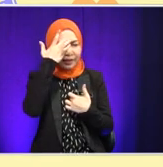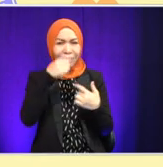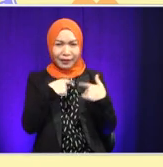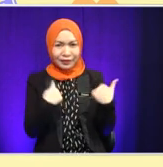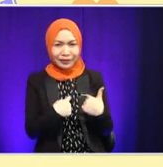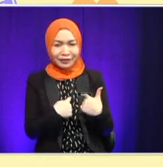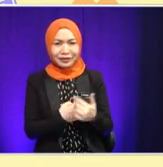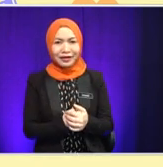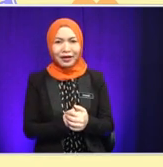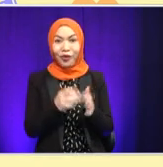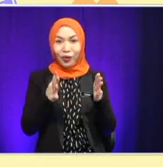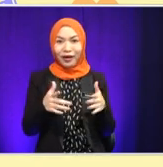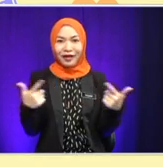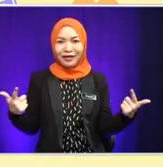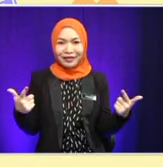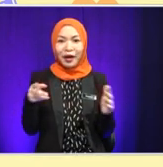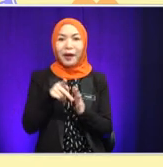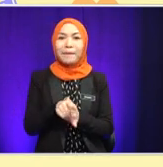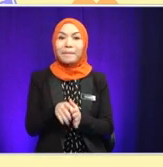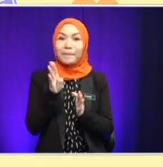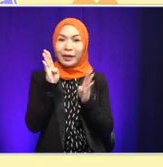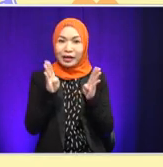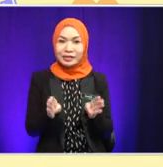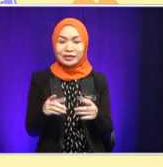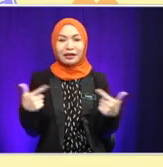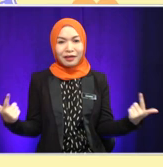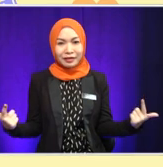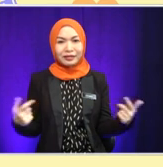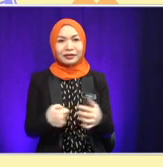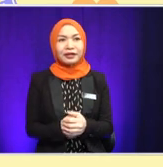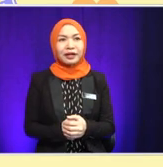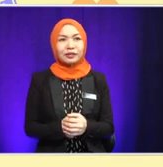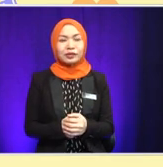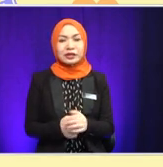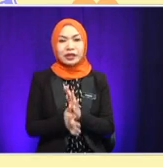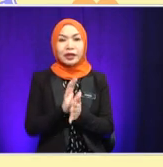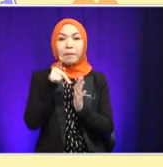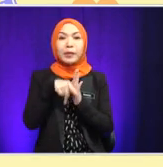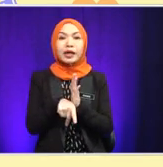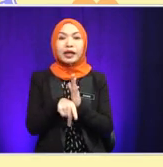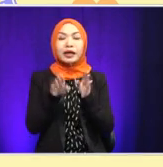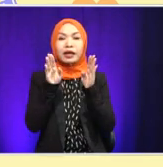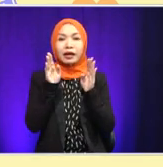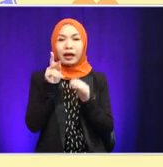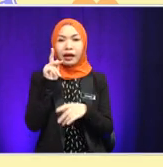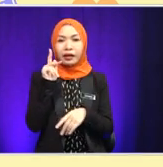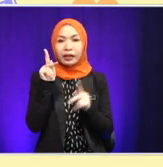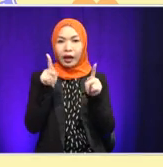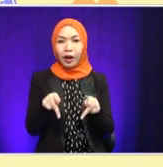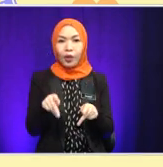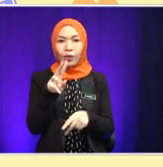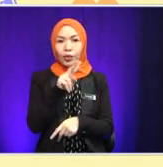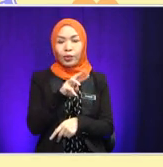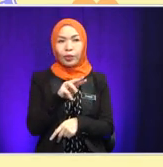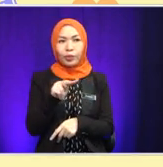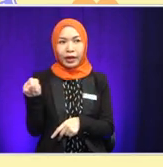menyebabkan berbagai masalah perkauman boleh wujud ya oke seterusnya kita ketengok Oke mengenali adat dan budaya